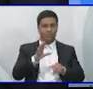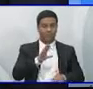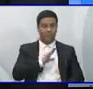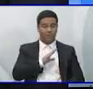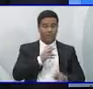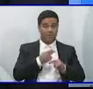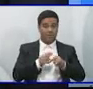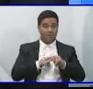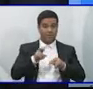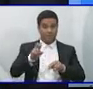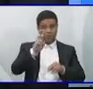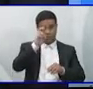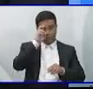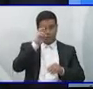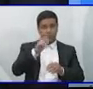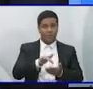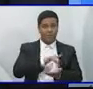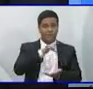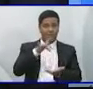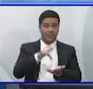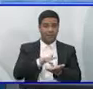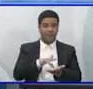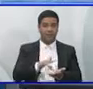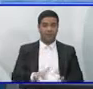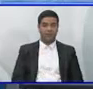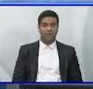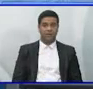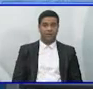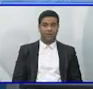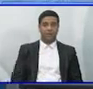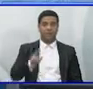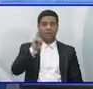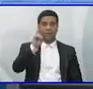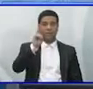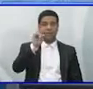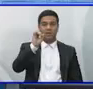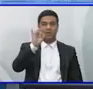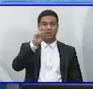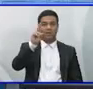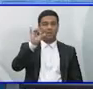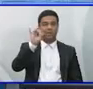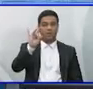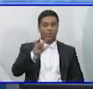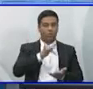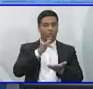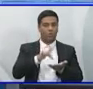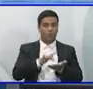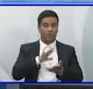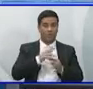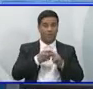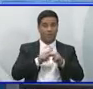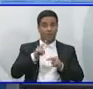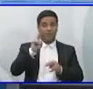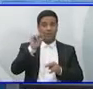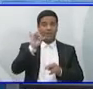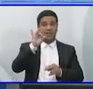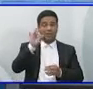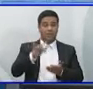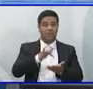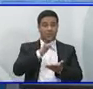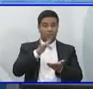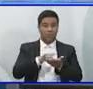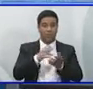Bu davlatning poytaxti Kerder shahri bo'lgan. Kerder shahri hozirgi